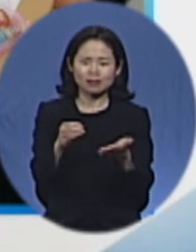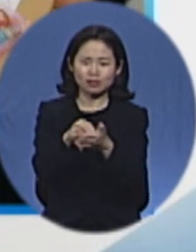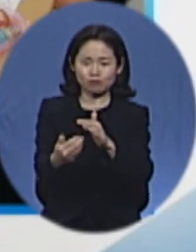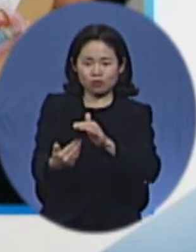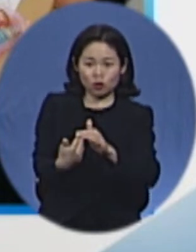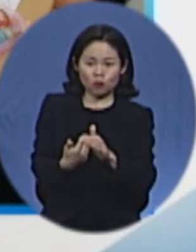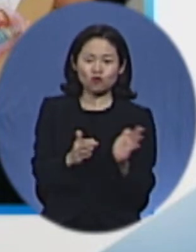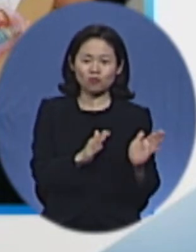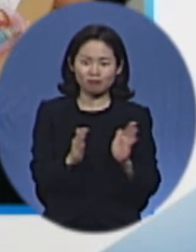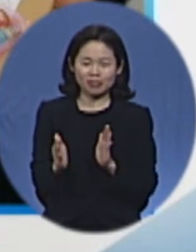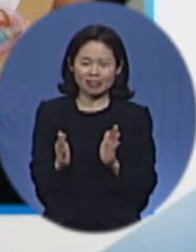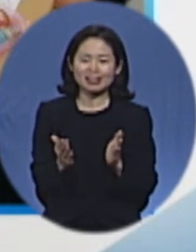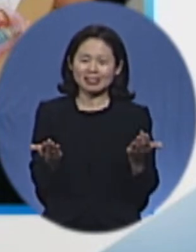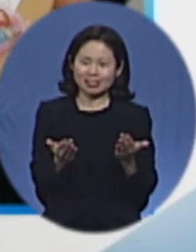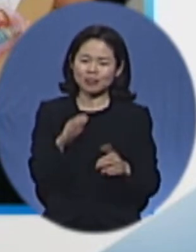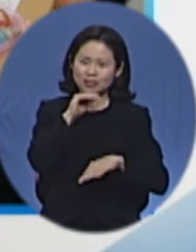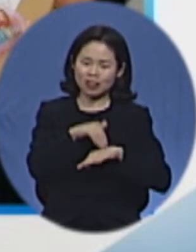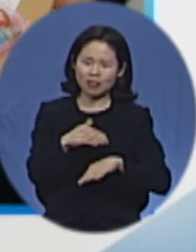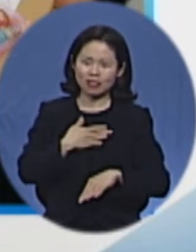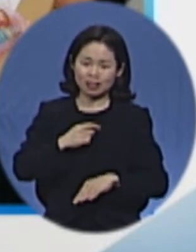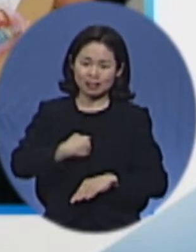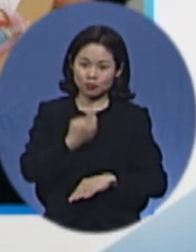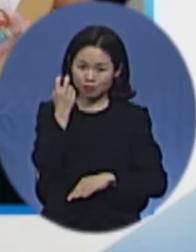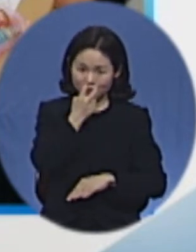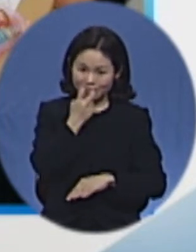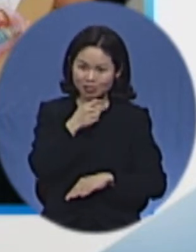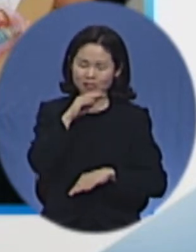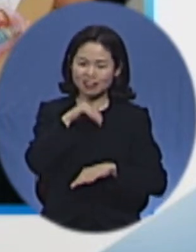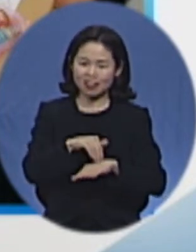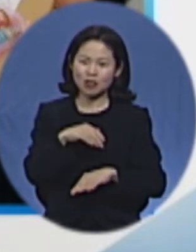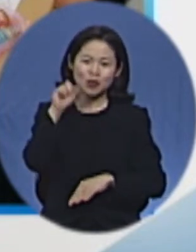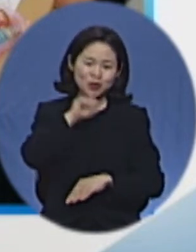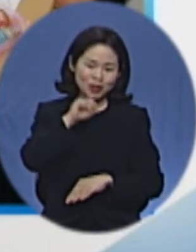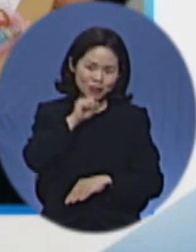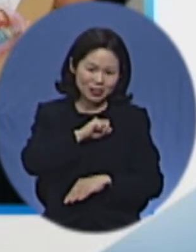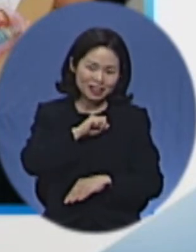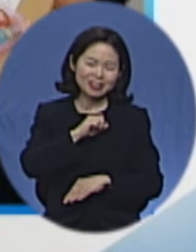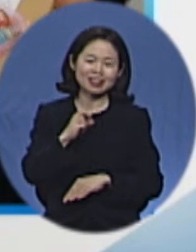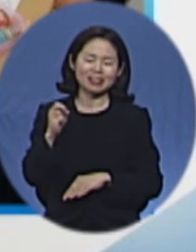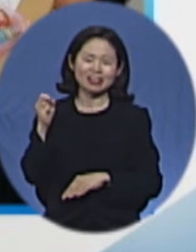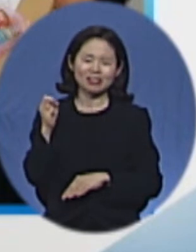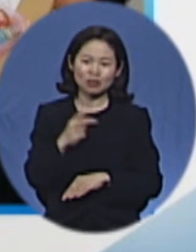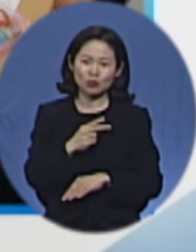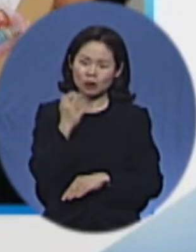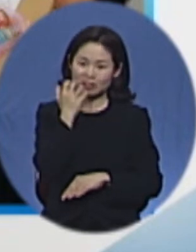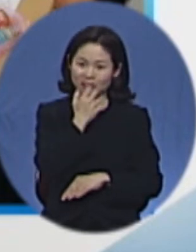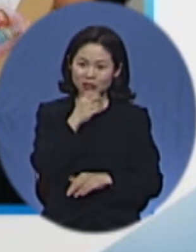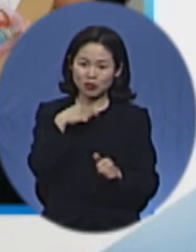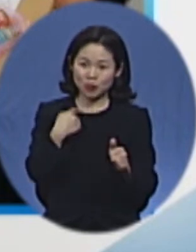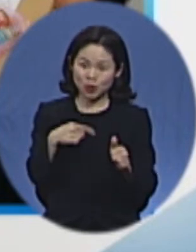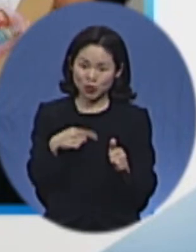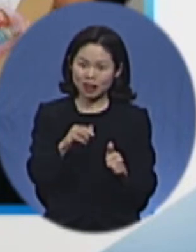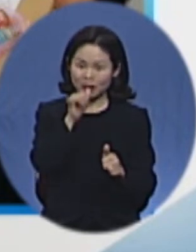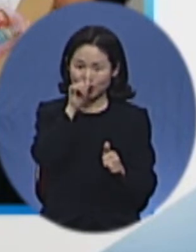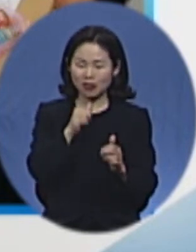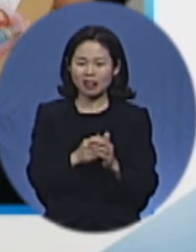단계로 작업훈련, 자기관리훈련, 취미, 여가, 성교육을 진행하고